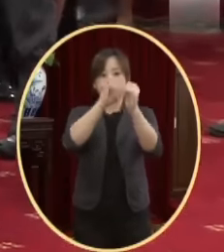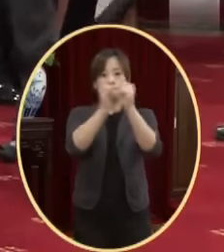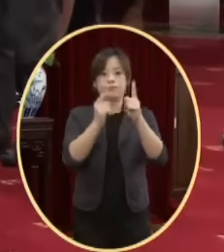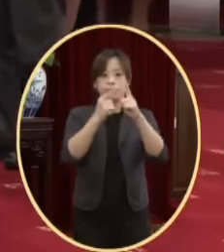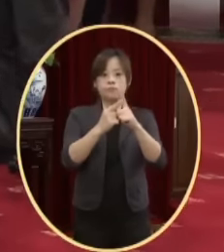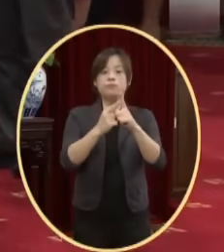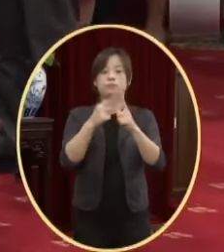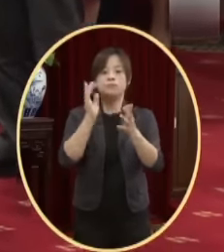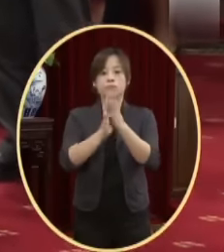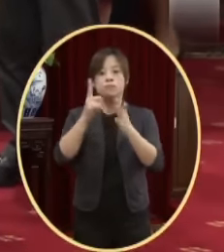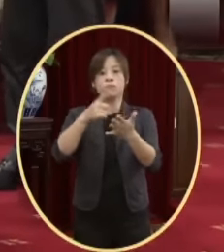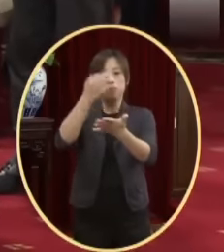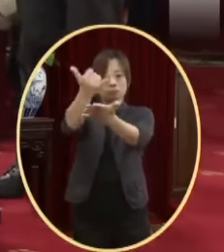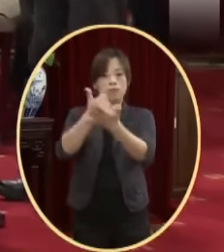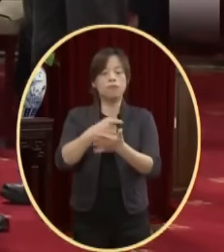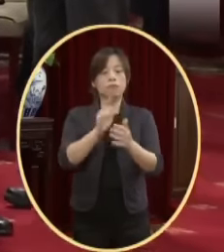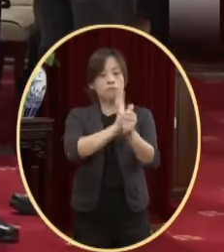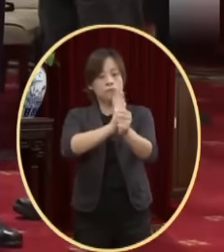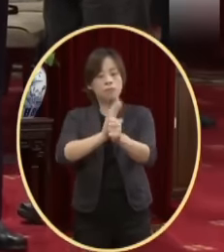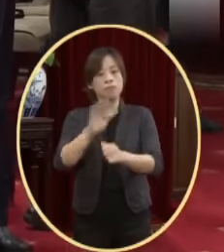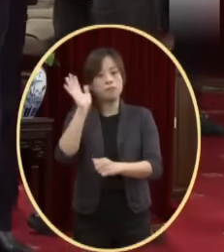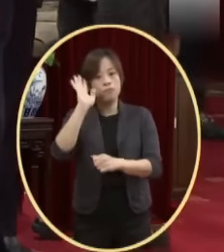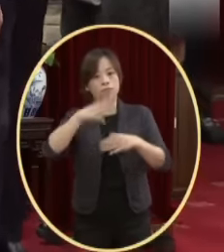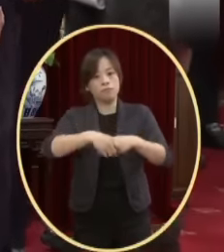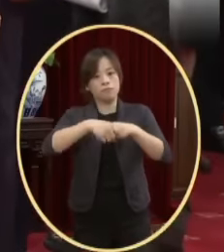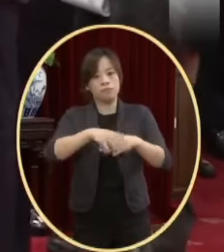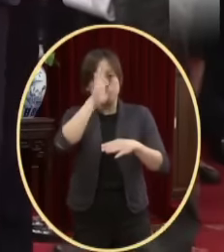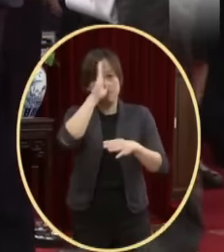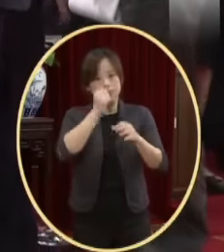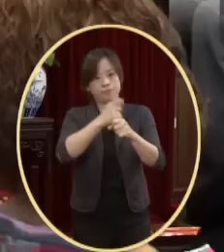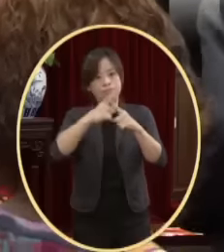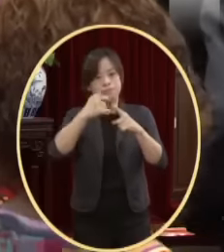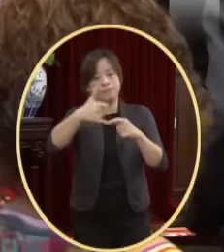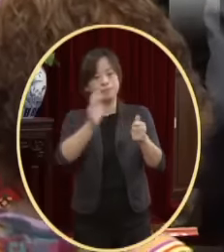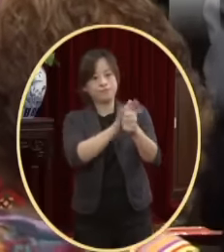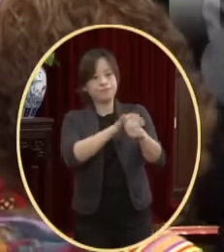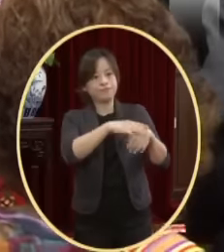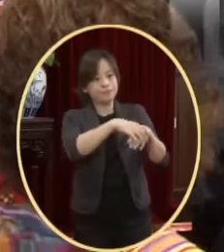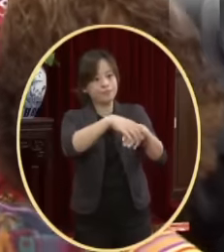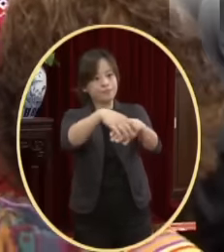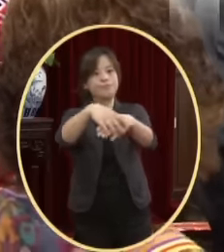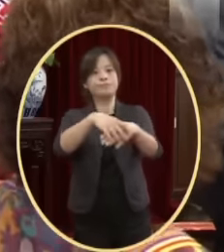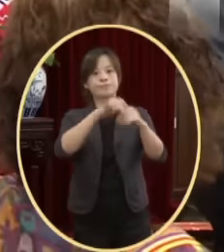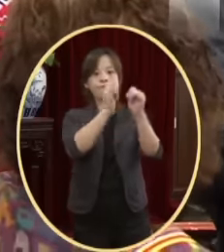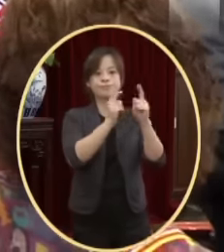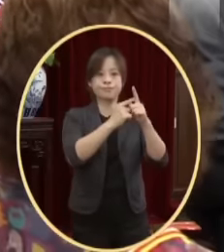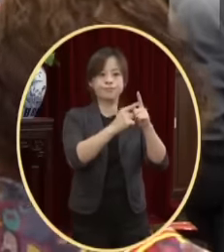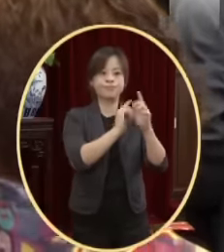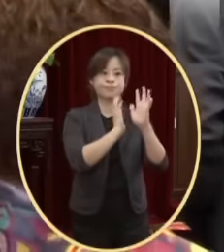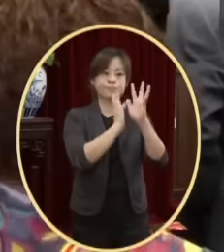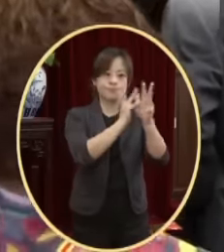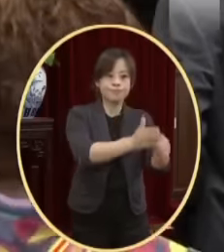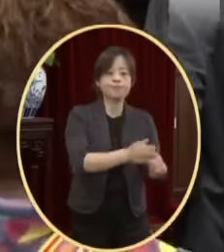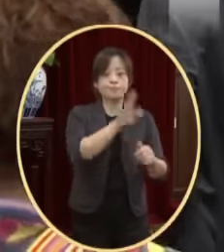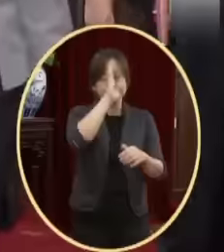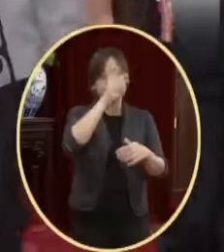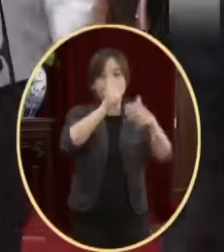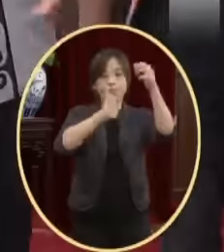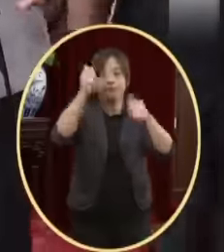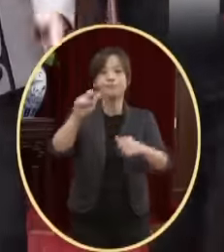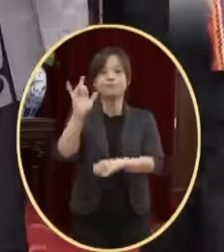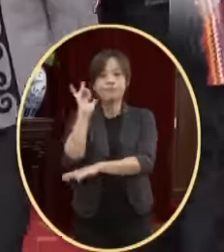人以及与会的贵宾送行，请工作人员协助引导族人，请其他的长官贵宾